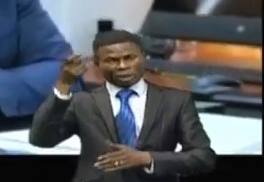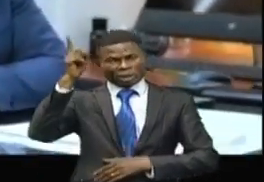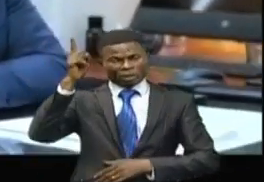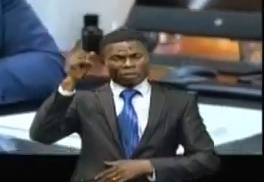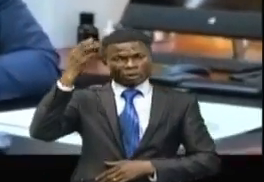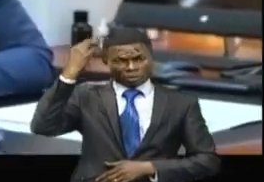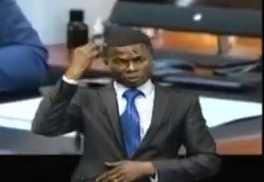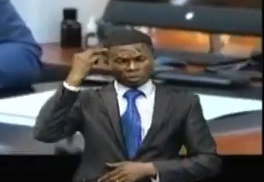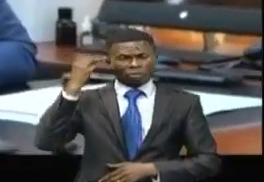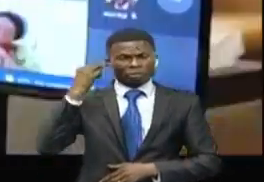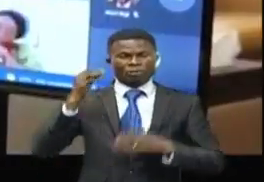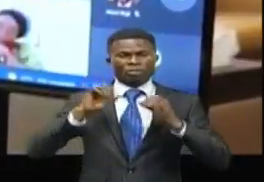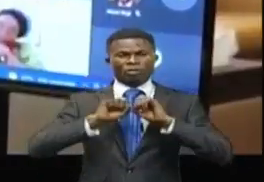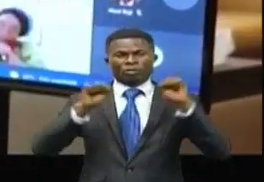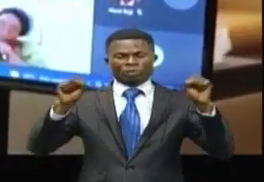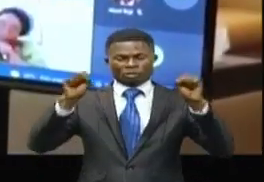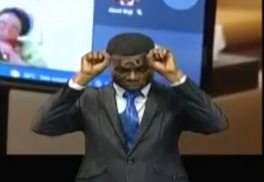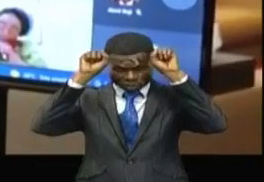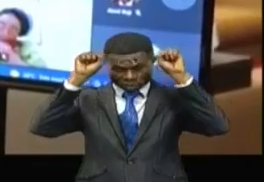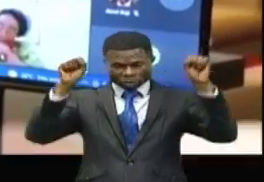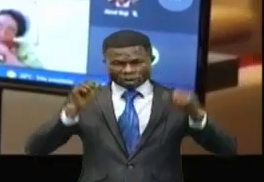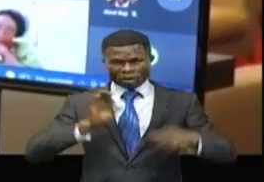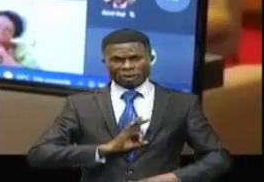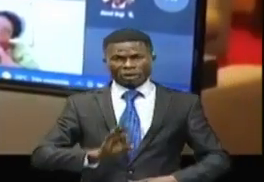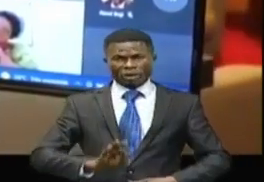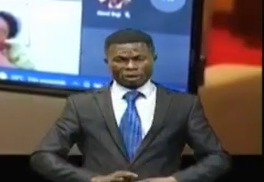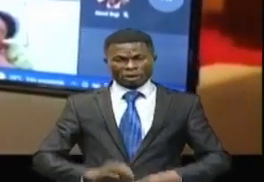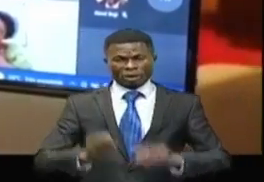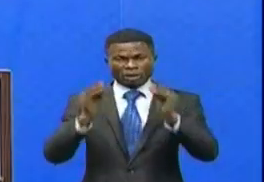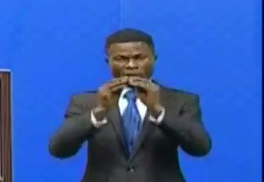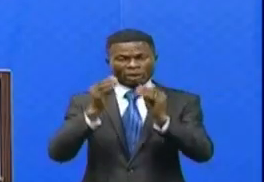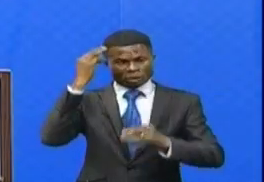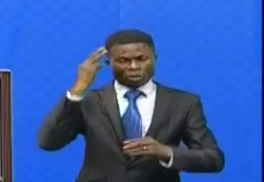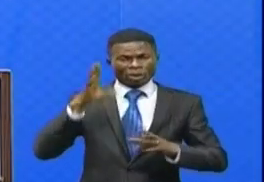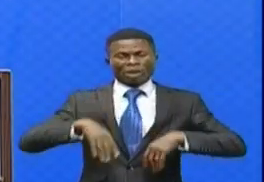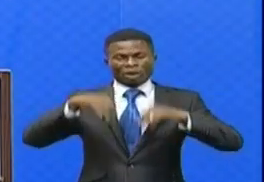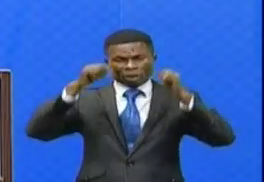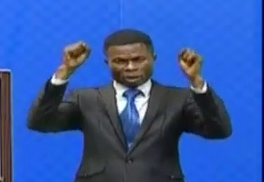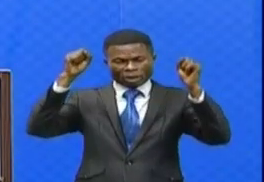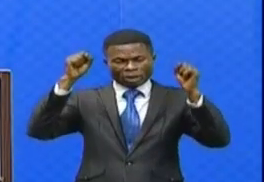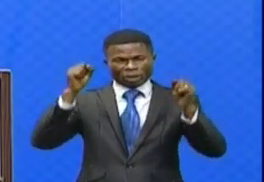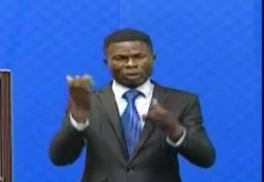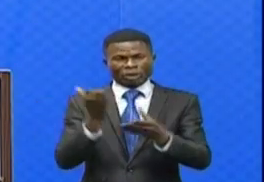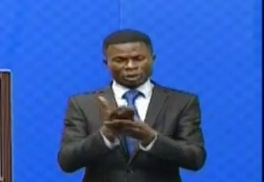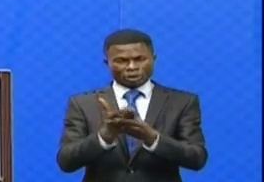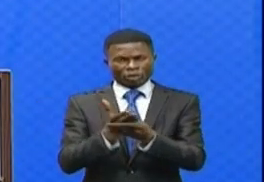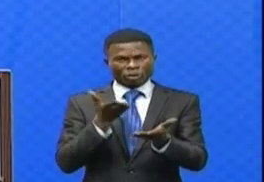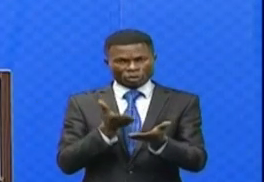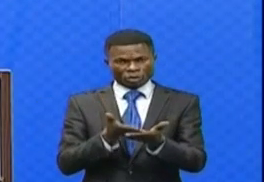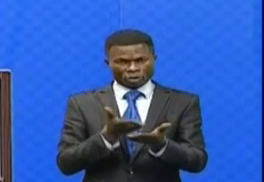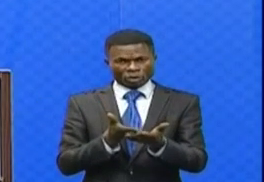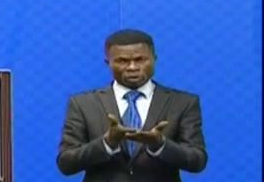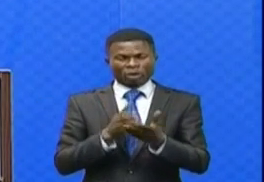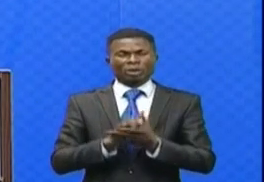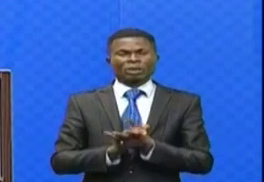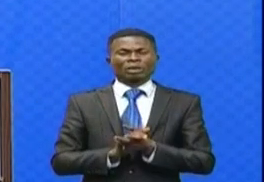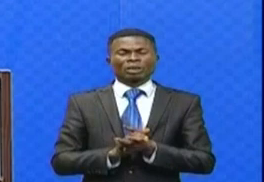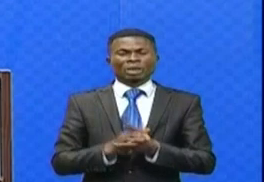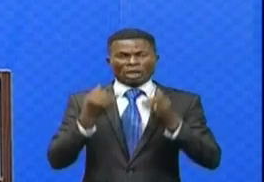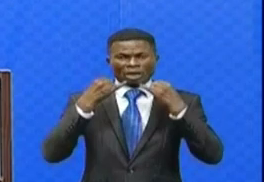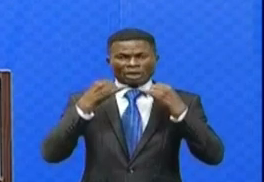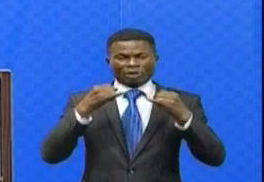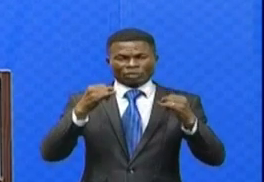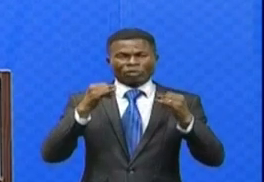république relayée par le premier ministre le conseil des ministres a pris note ne sais tu as pris note de cette information